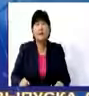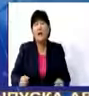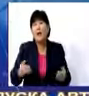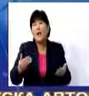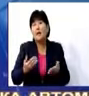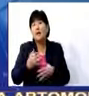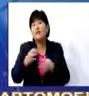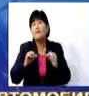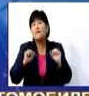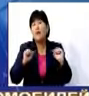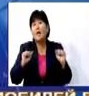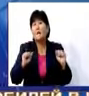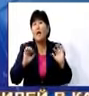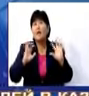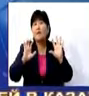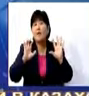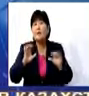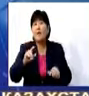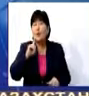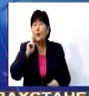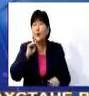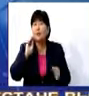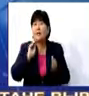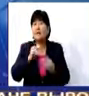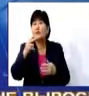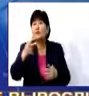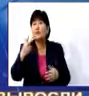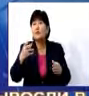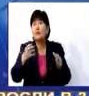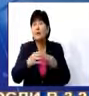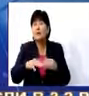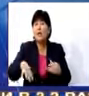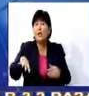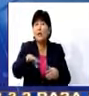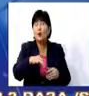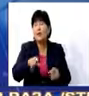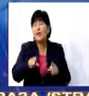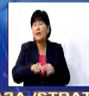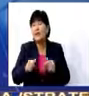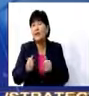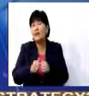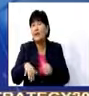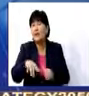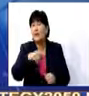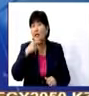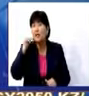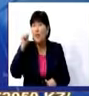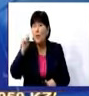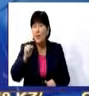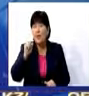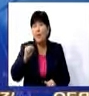К новостям из мира спорта. Волейболисты-юниоры в составе 22 команд из регионов страны, а также из соседних стран России и